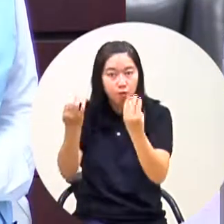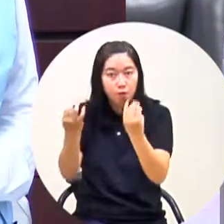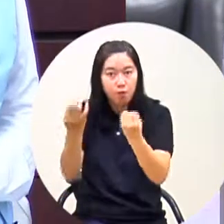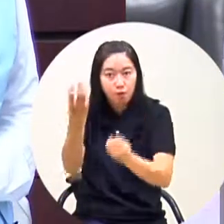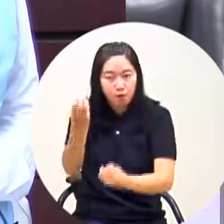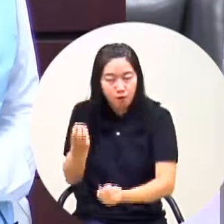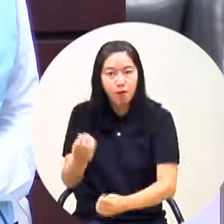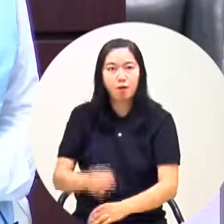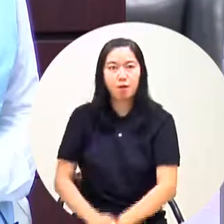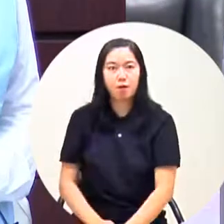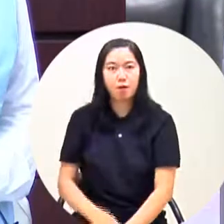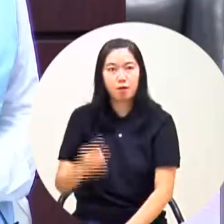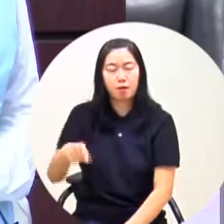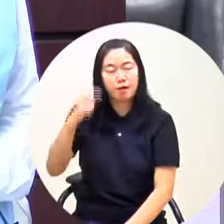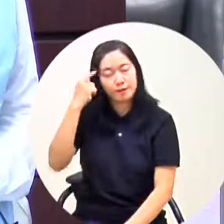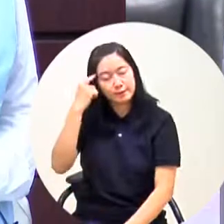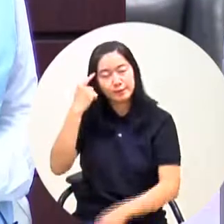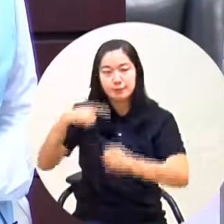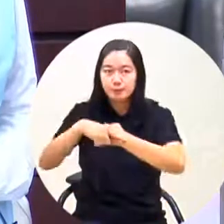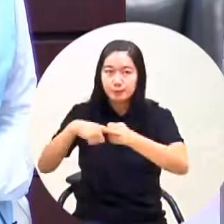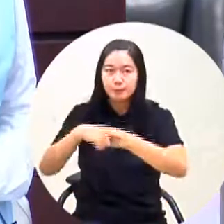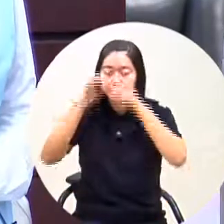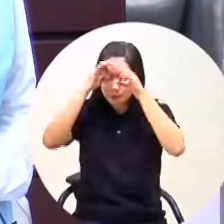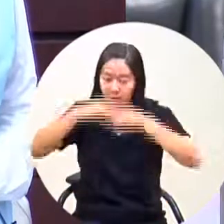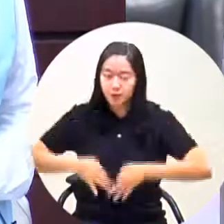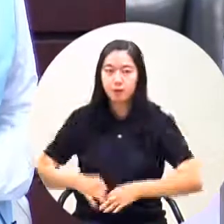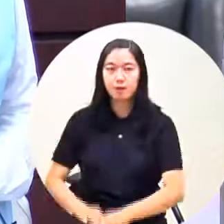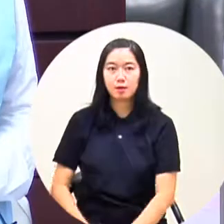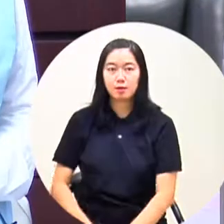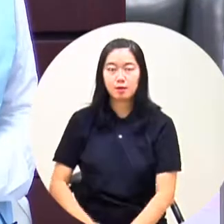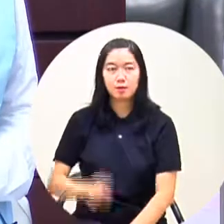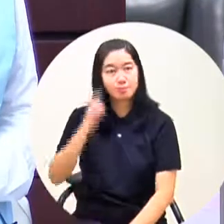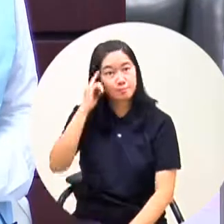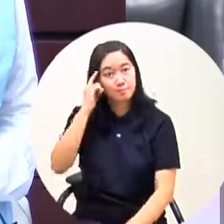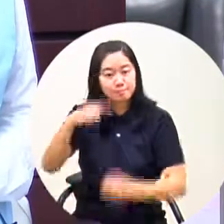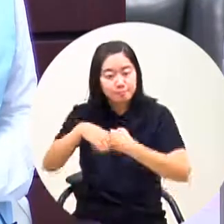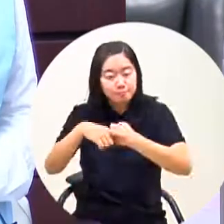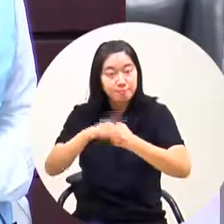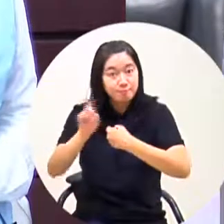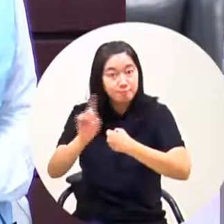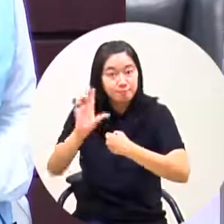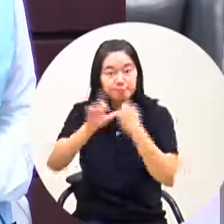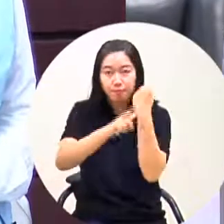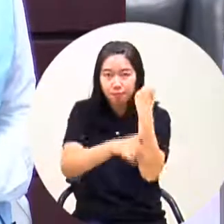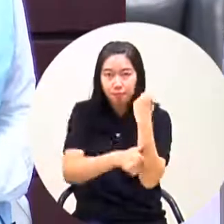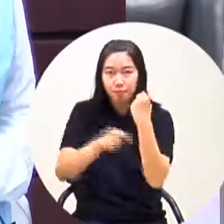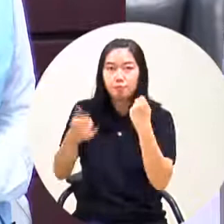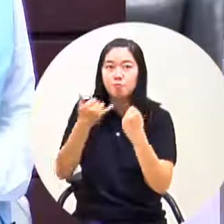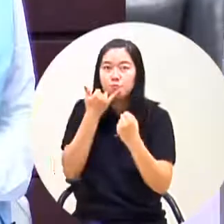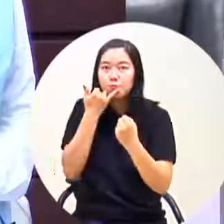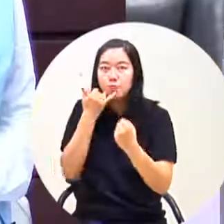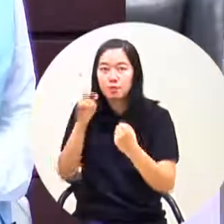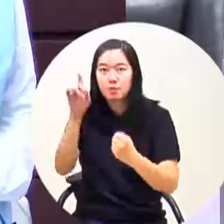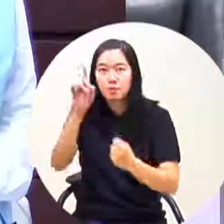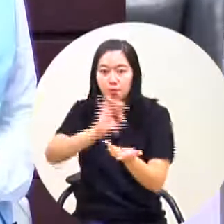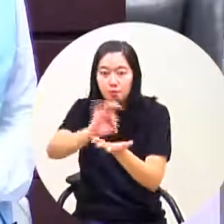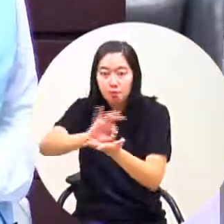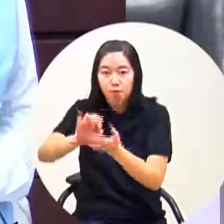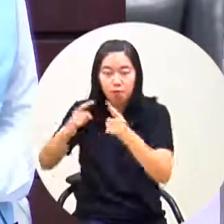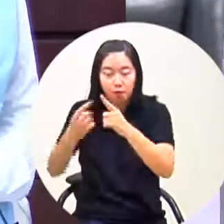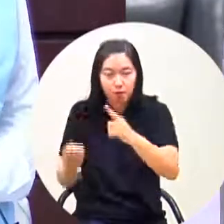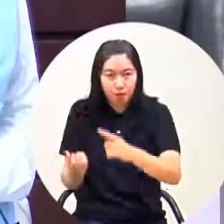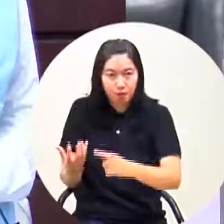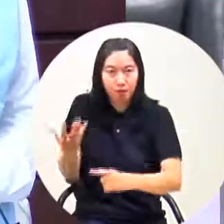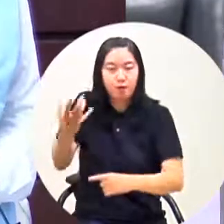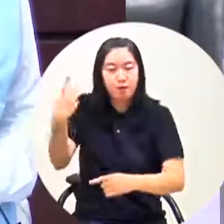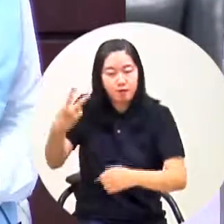来检讨看看什么样子让我们的使用的人数会更多元